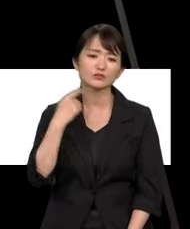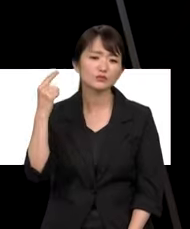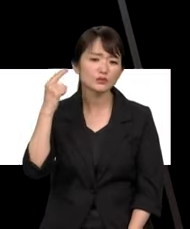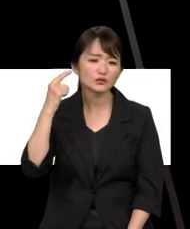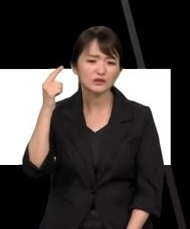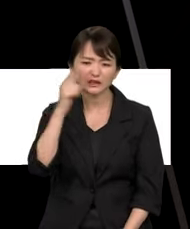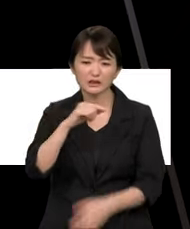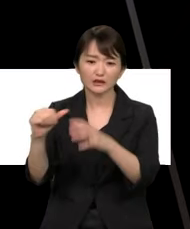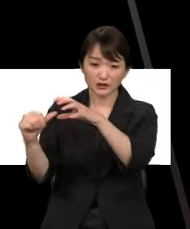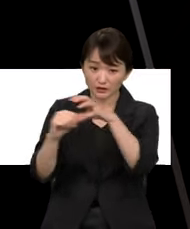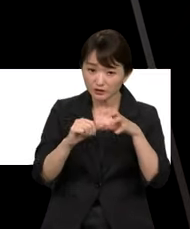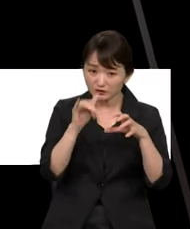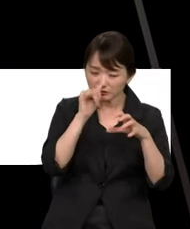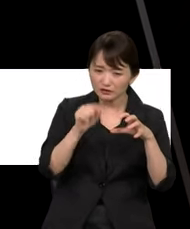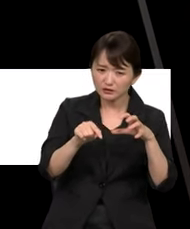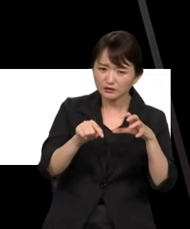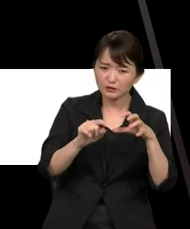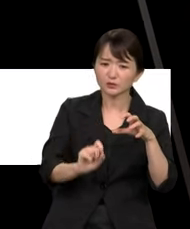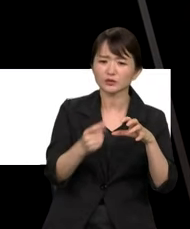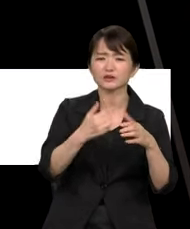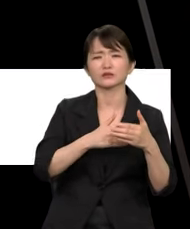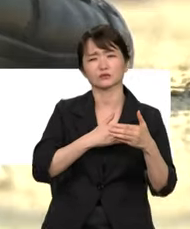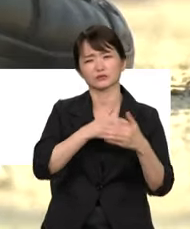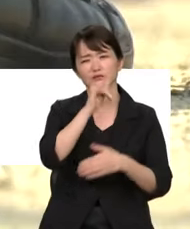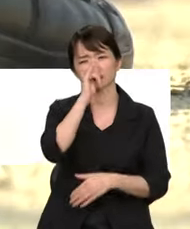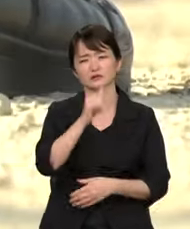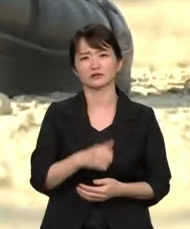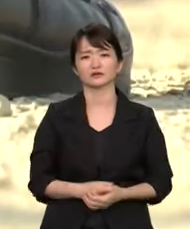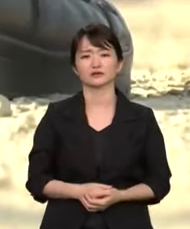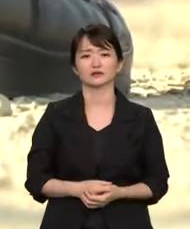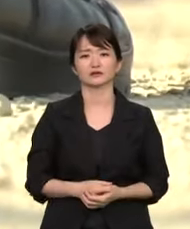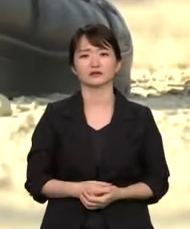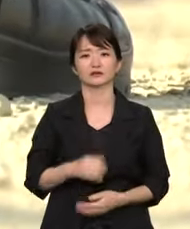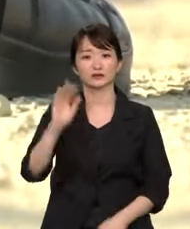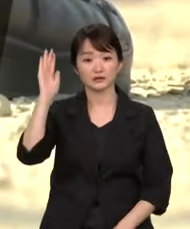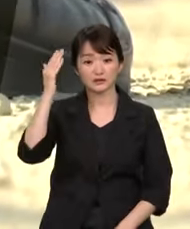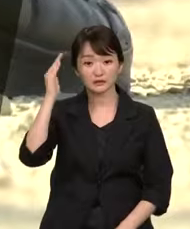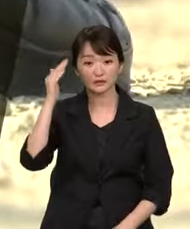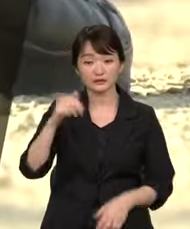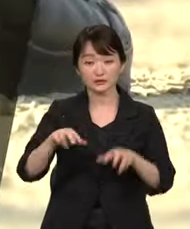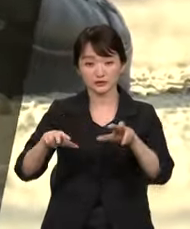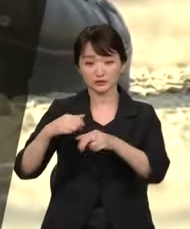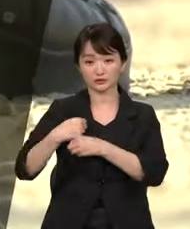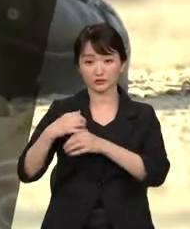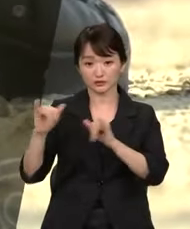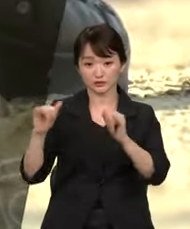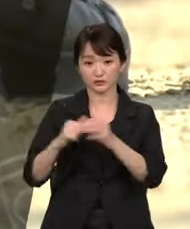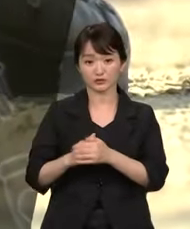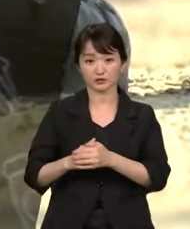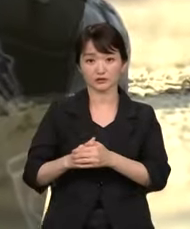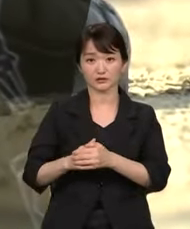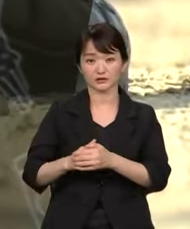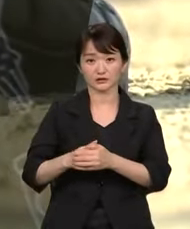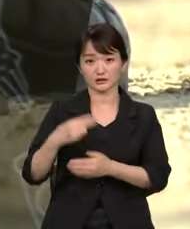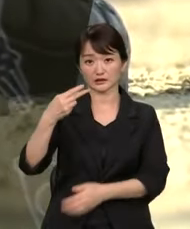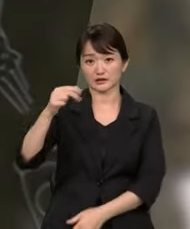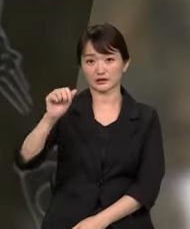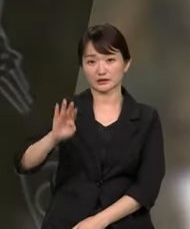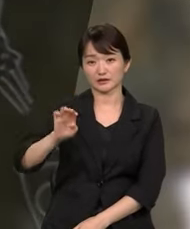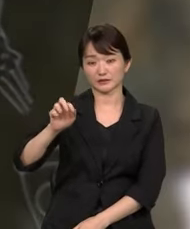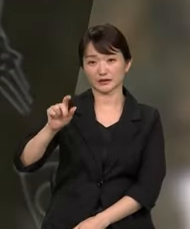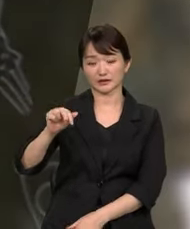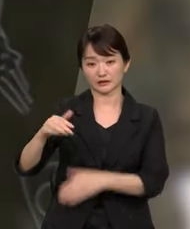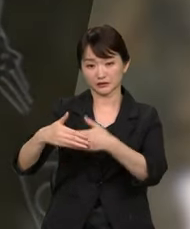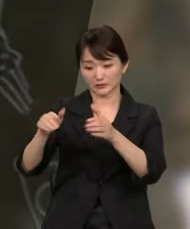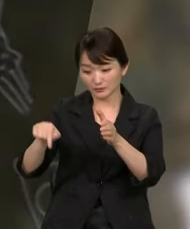거잖아요 그래서 좀 그때에 불안한게 있긴 했어요 최근 공개된 현역군인 디페이 방에선 다른 사람에게 불법